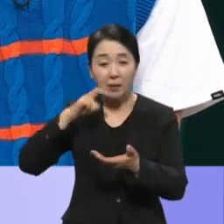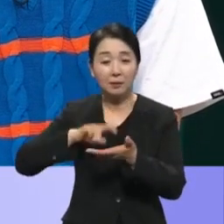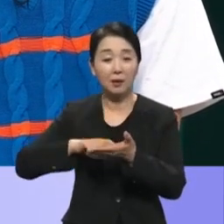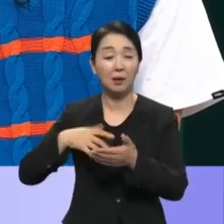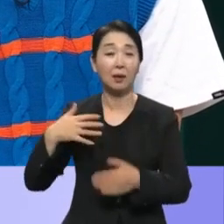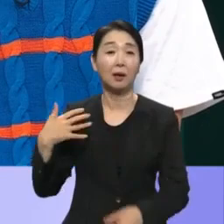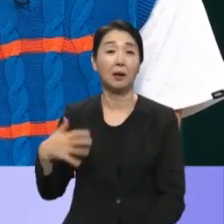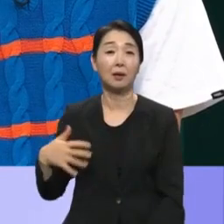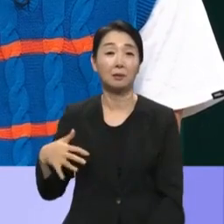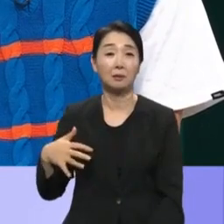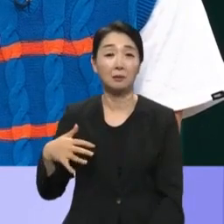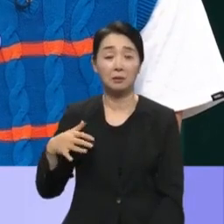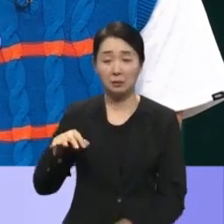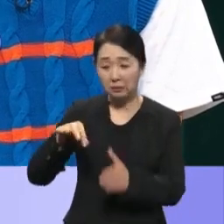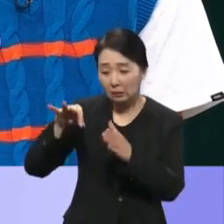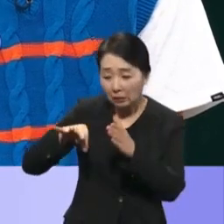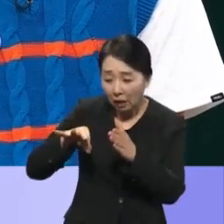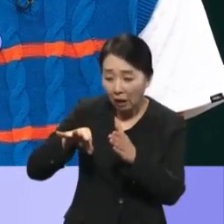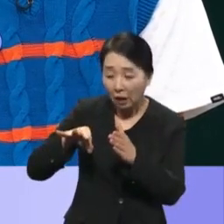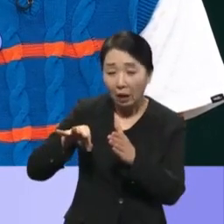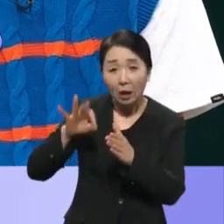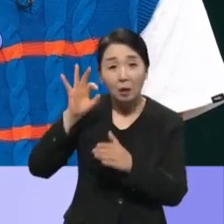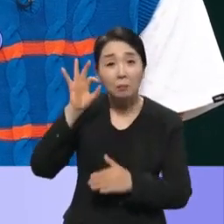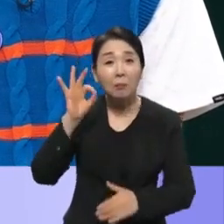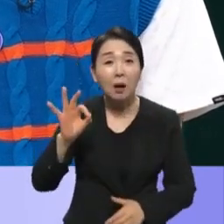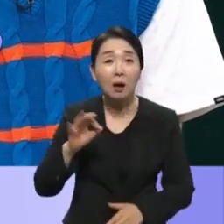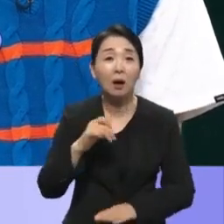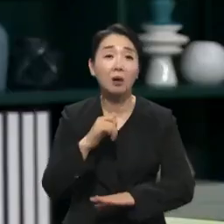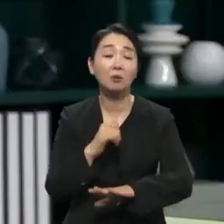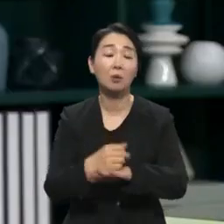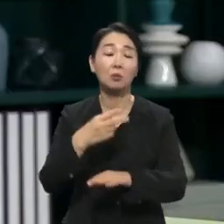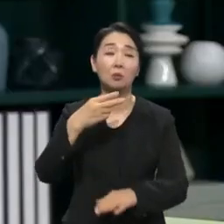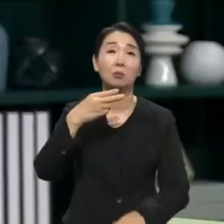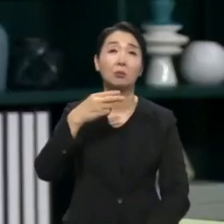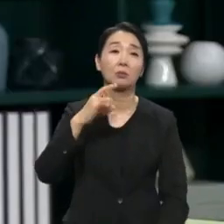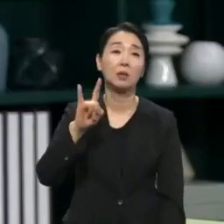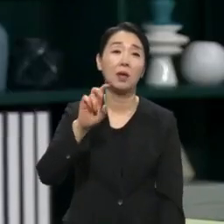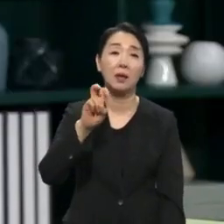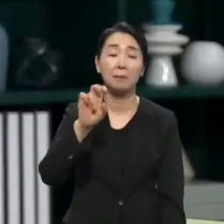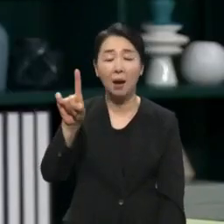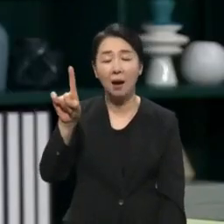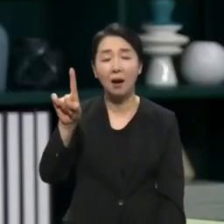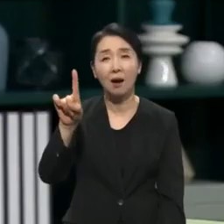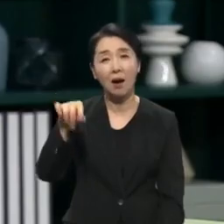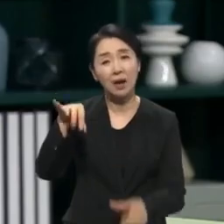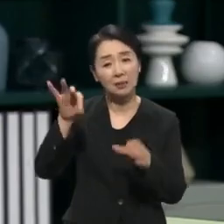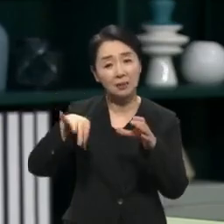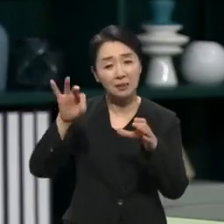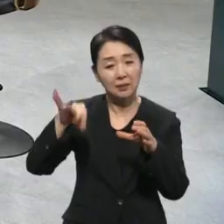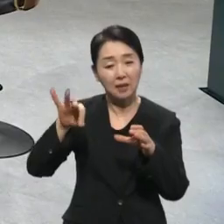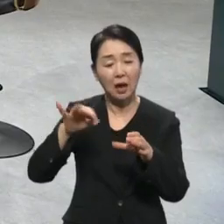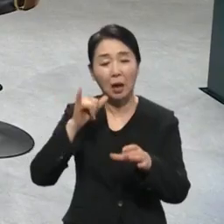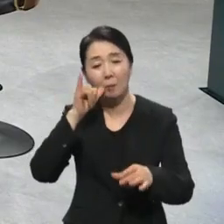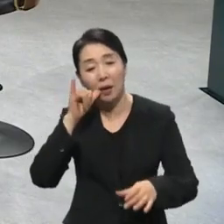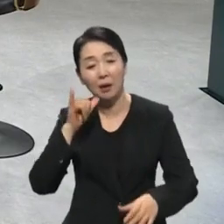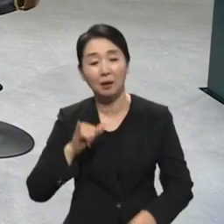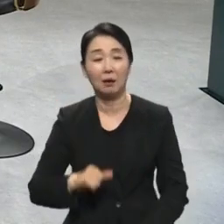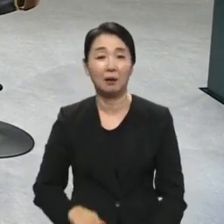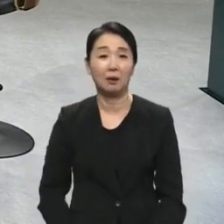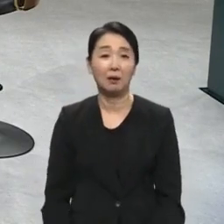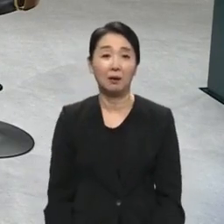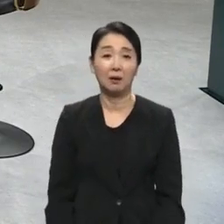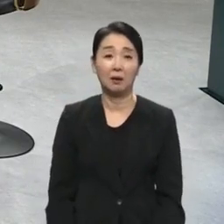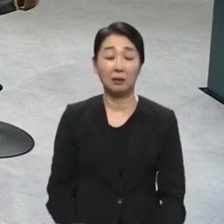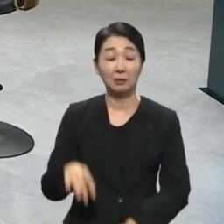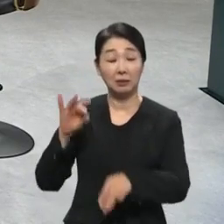이게 무슨 차였나 봤더니 바로 대마차였던 겁니다 대마차도 있군요 태국에